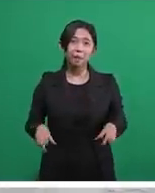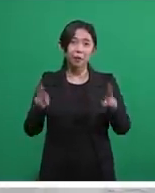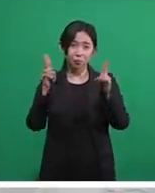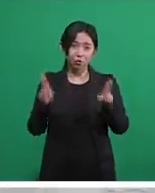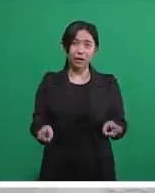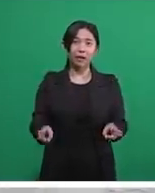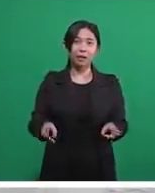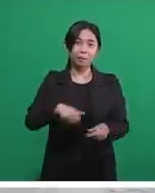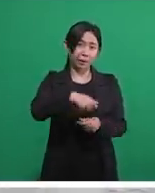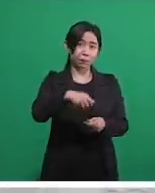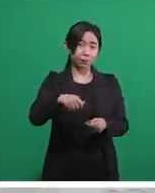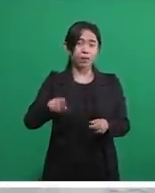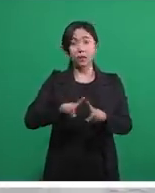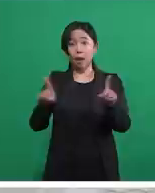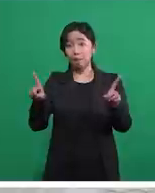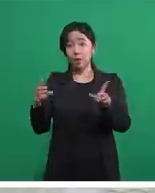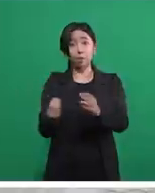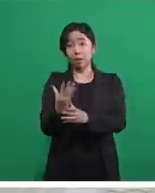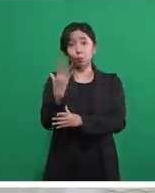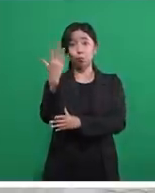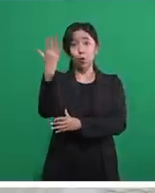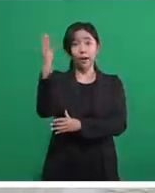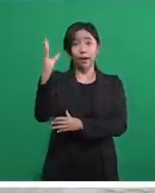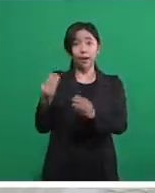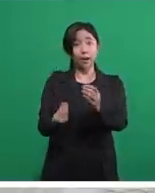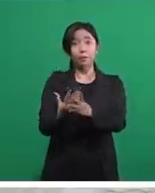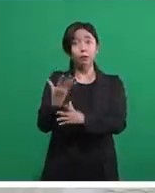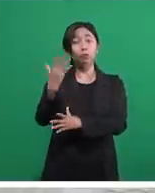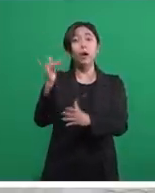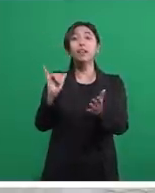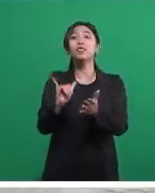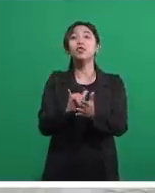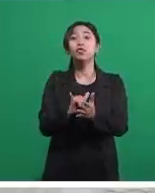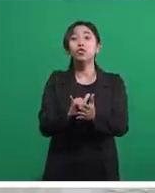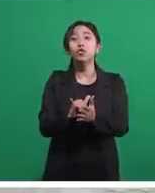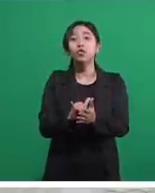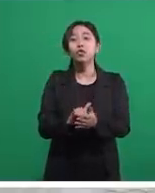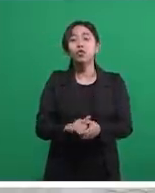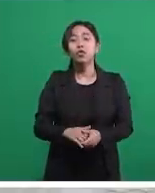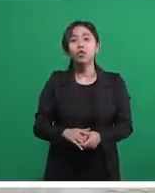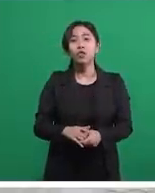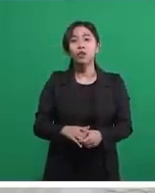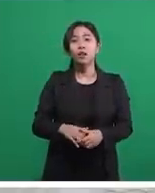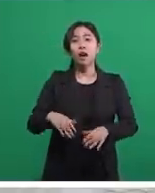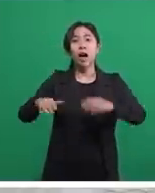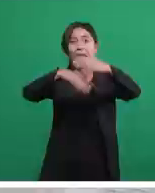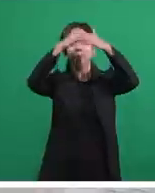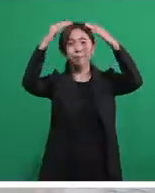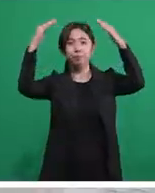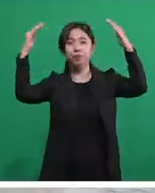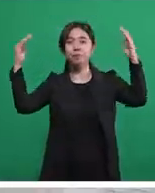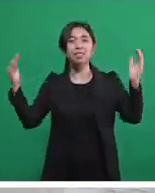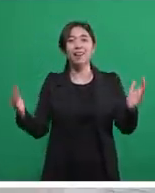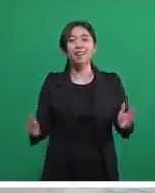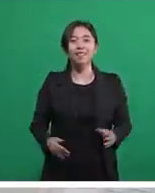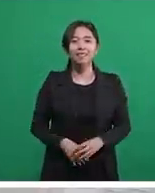Tetapi pertumbuhan dari benih-benih itu adalah mekanisme alam yang